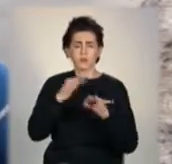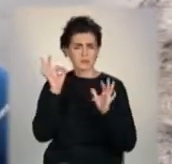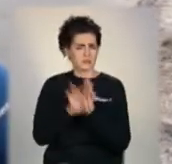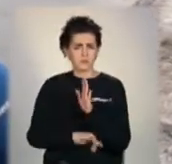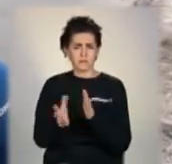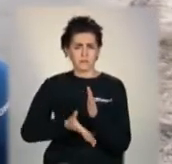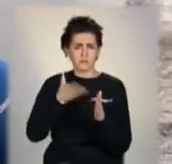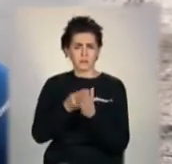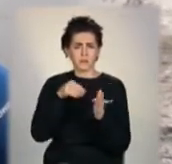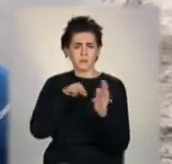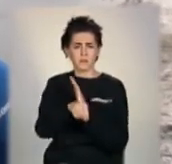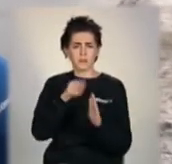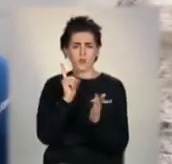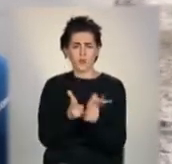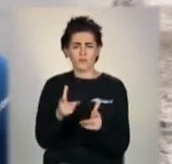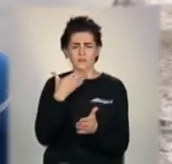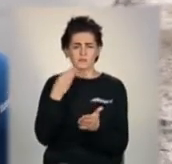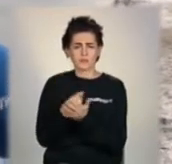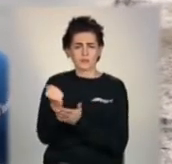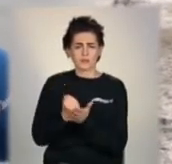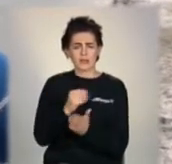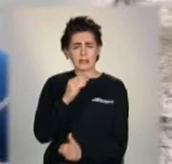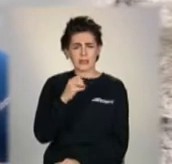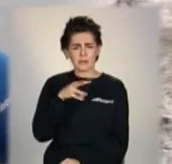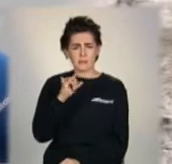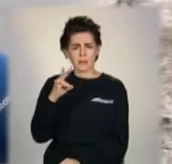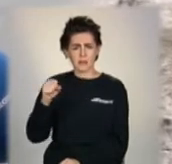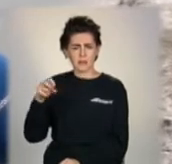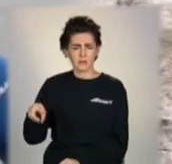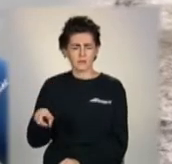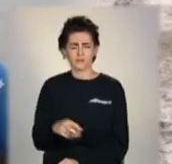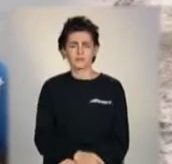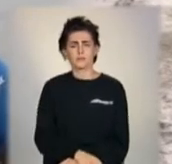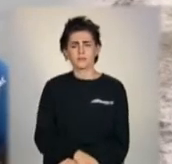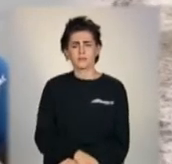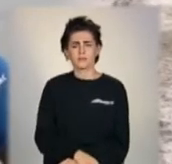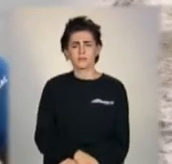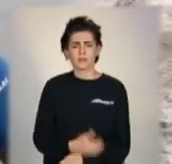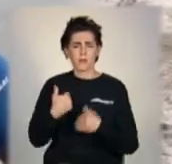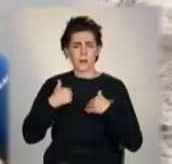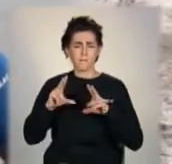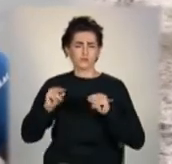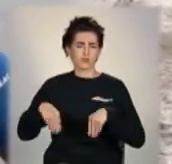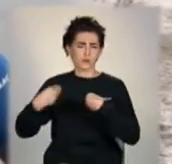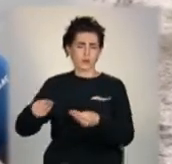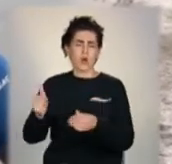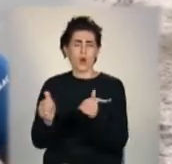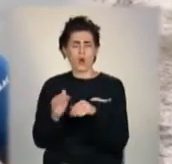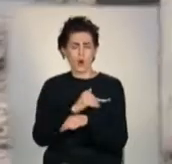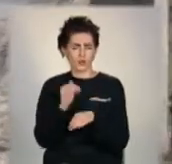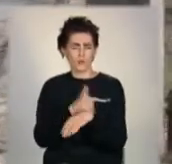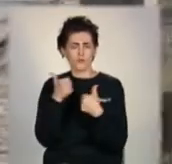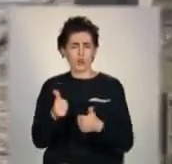при допомозі терміналу, який ми маємо з собою. І все. Ми йому гарного настрою побажали, він нам